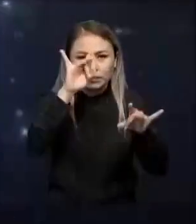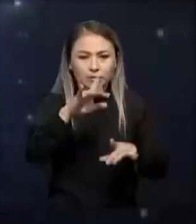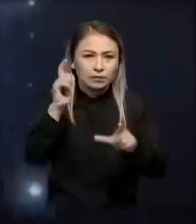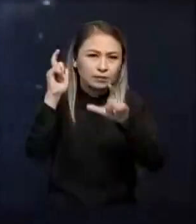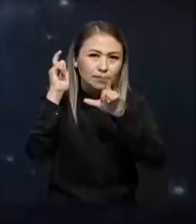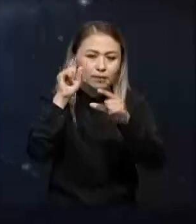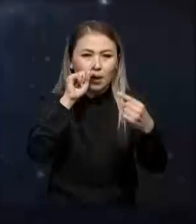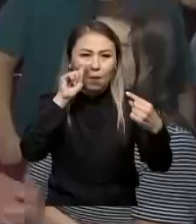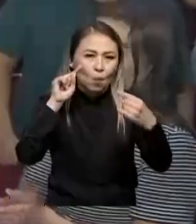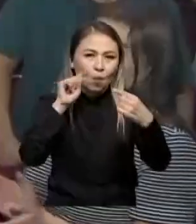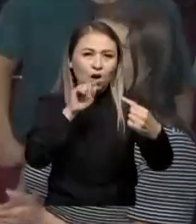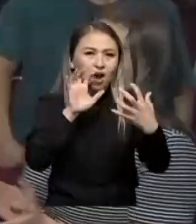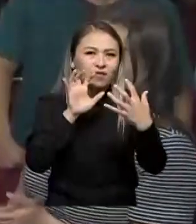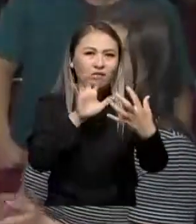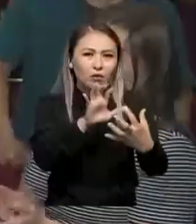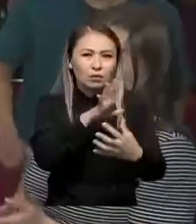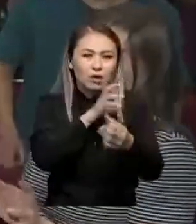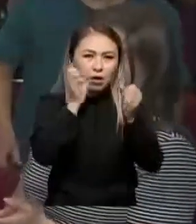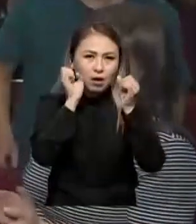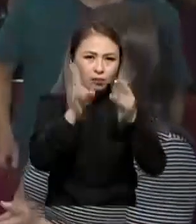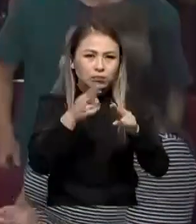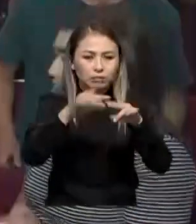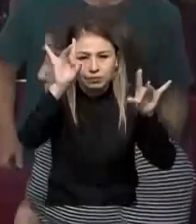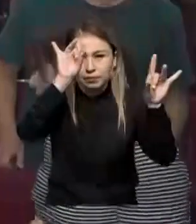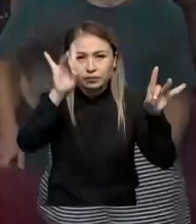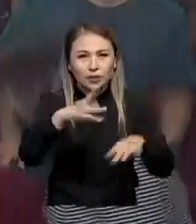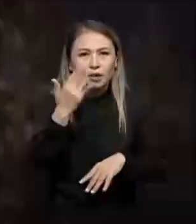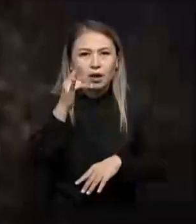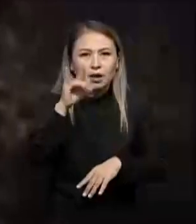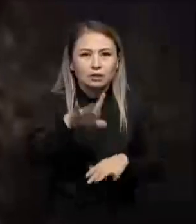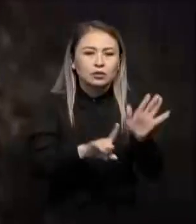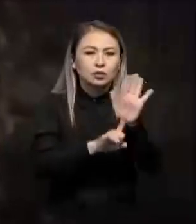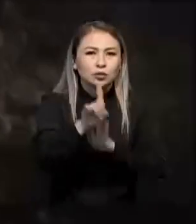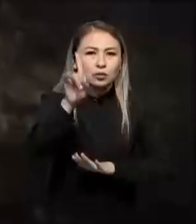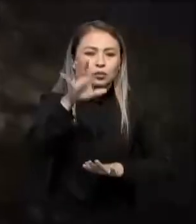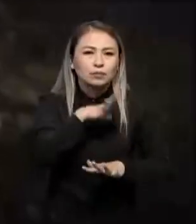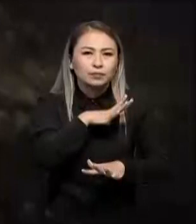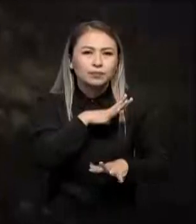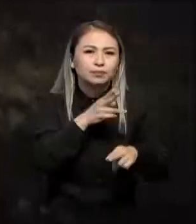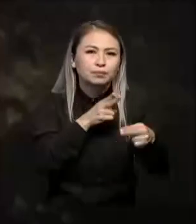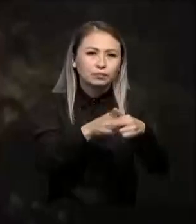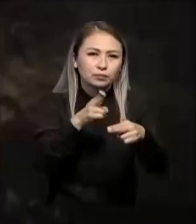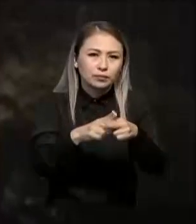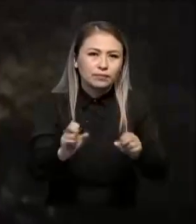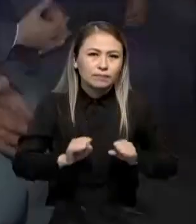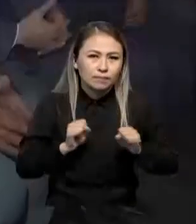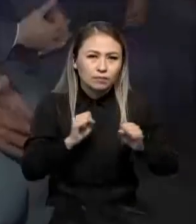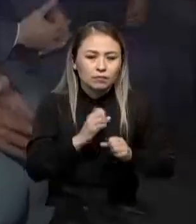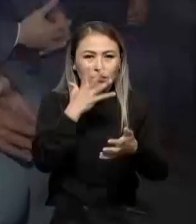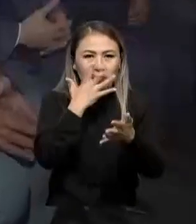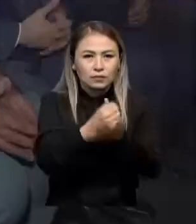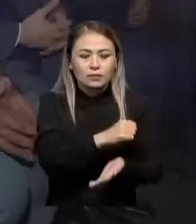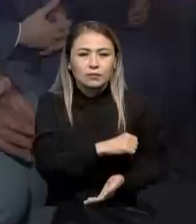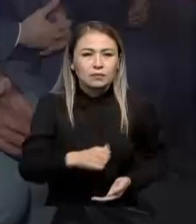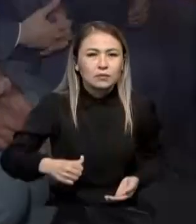көлігі қарсы бетке шығып автобустарға қауіп төнеді. Қасқағым сәтте Қайрат Жұмабеков жүк көлігіне кедергі болуға шешім қабылдап,